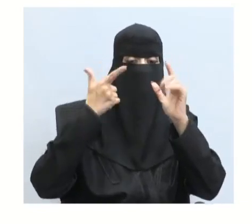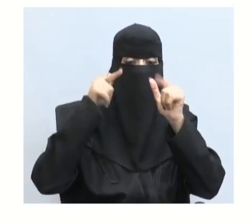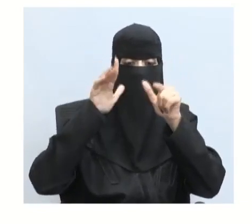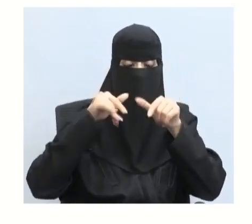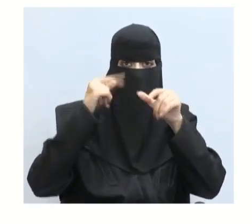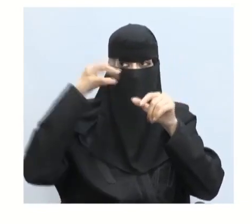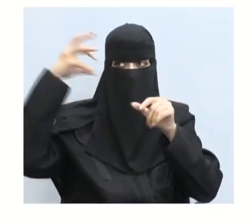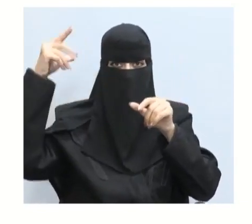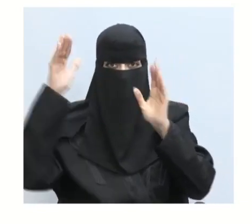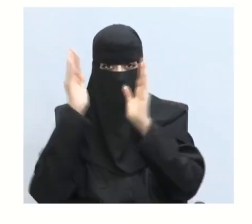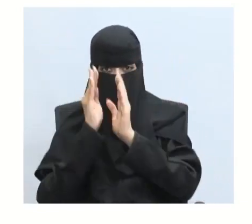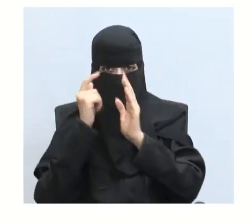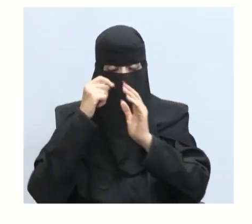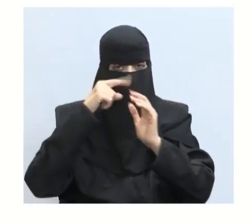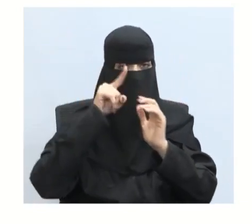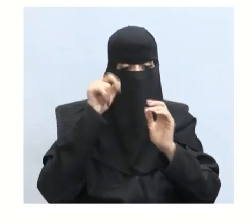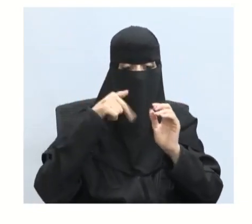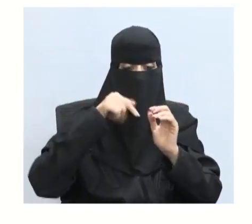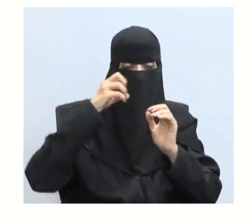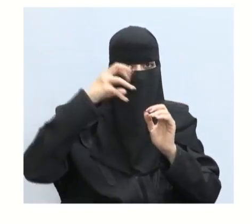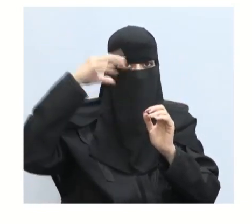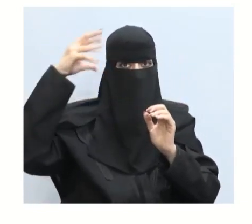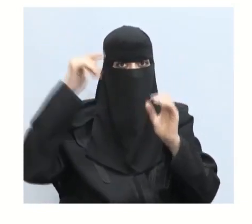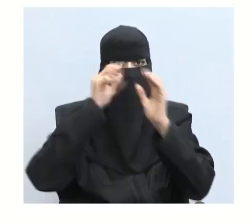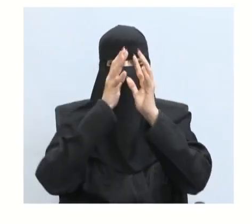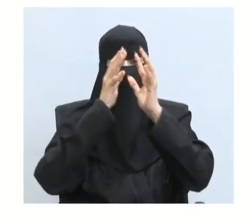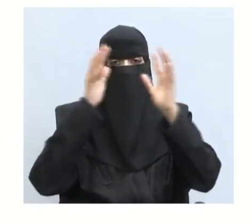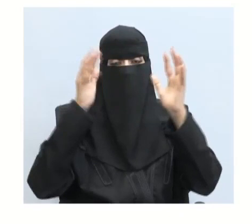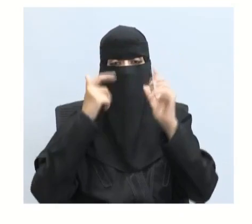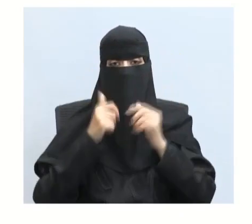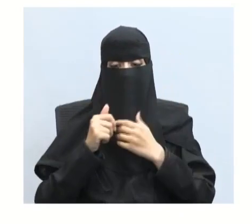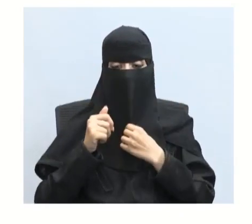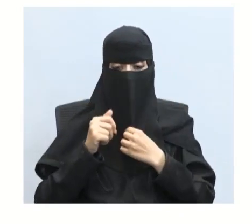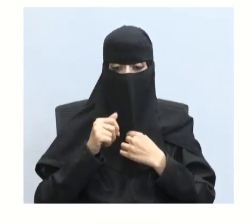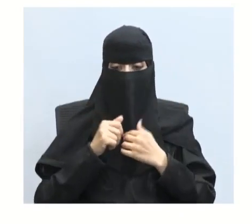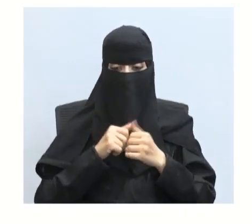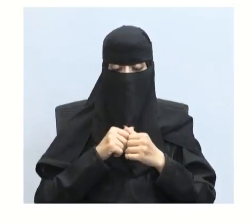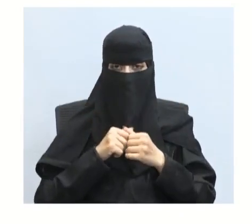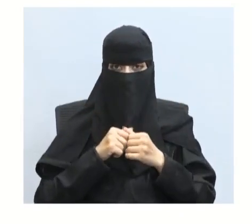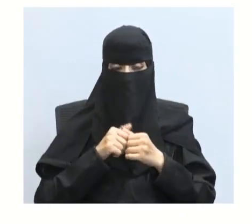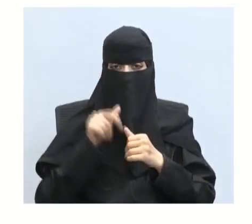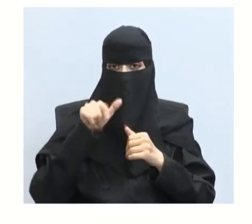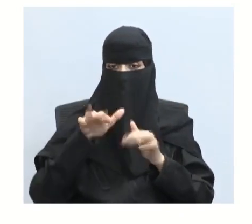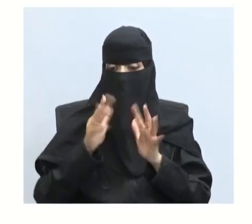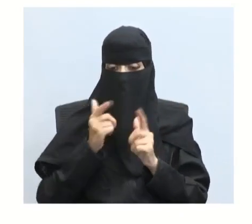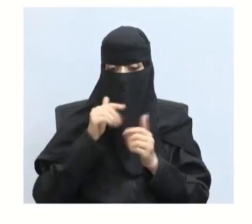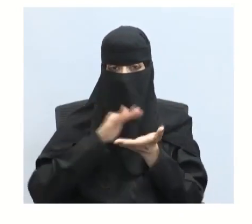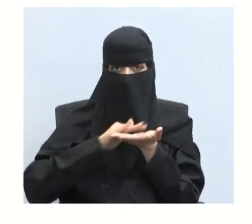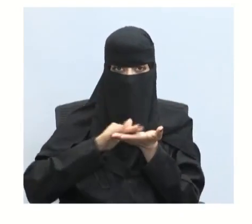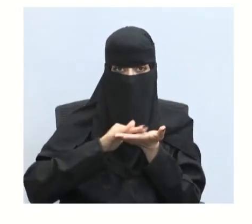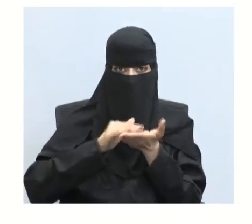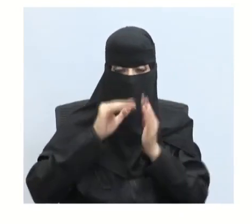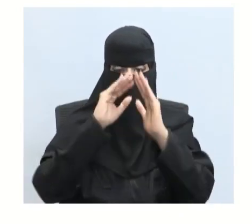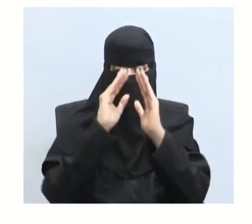ومكبره ذكرنا بان الجسم اقترب كثيرا من المراه اذا الصوره ستكون مكبره وهميه او